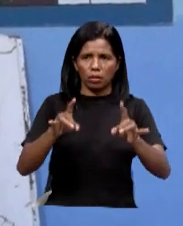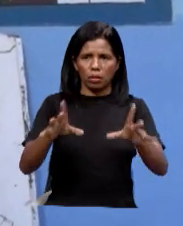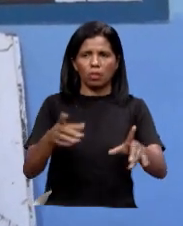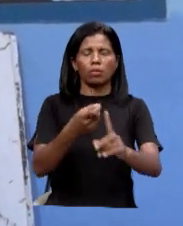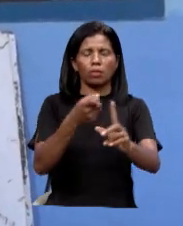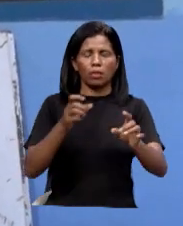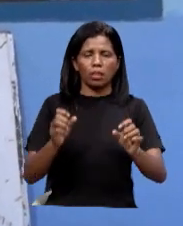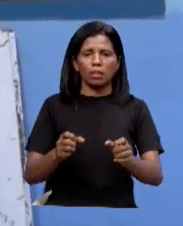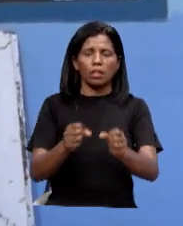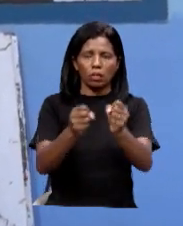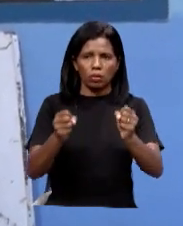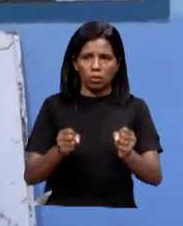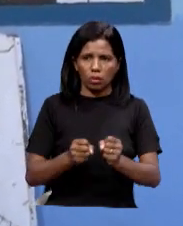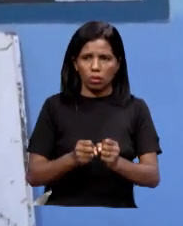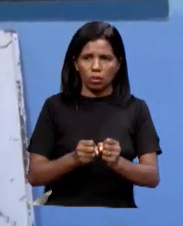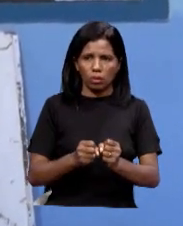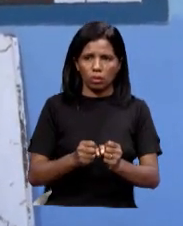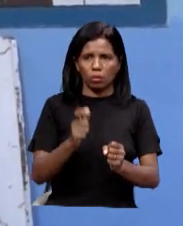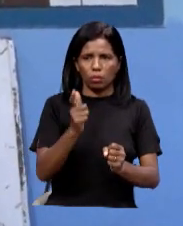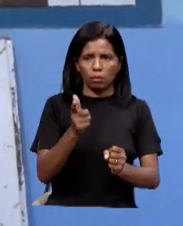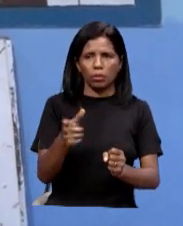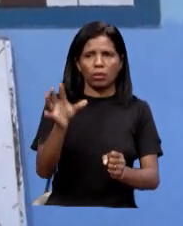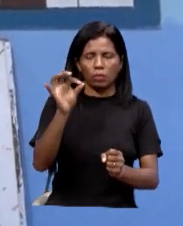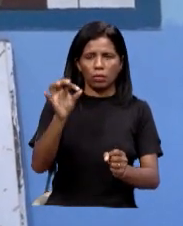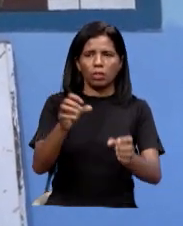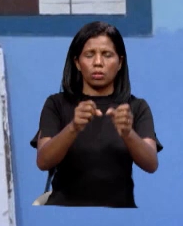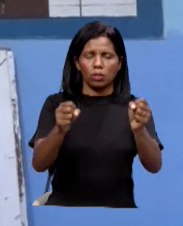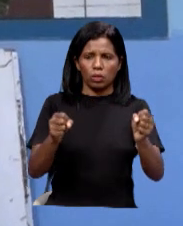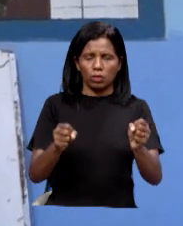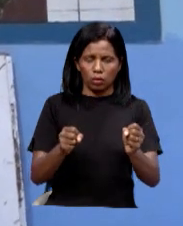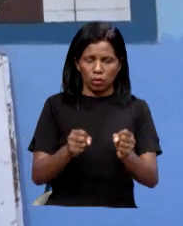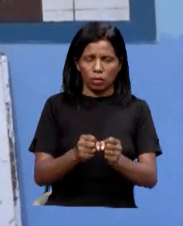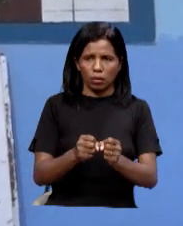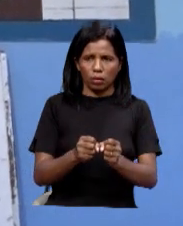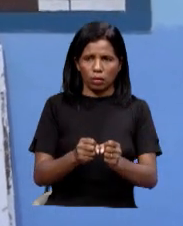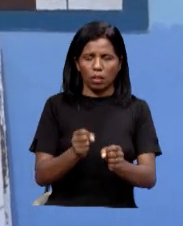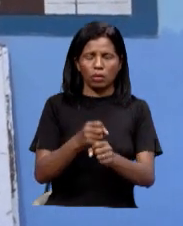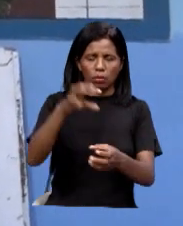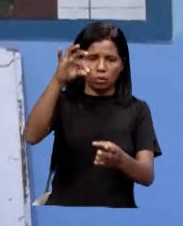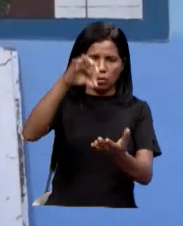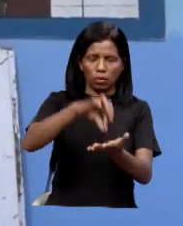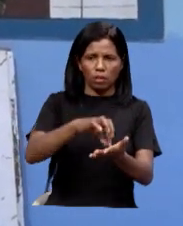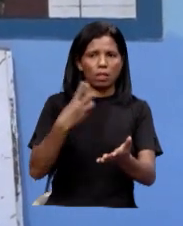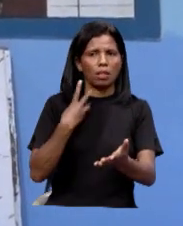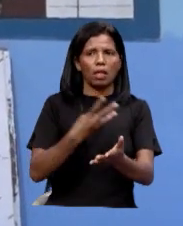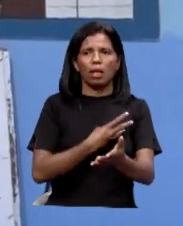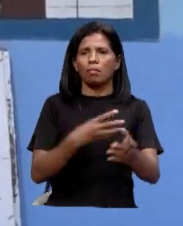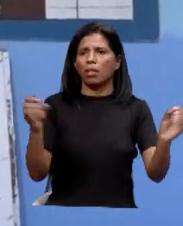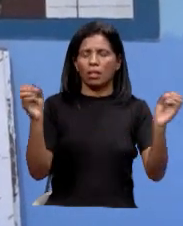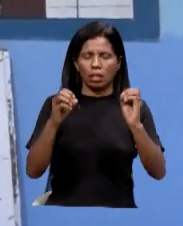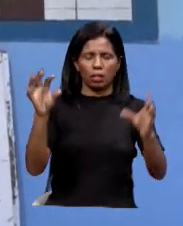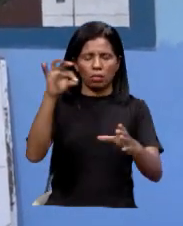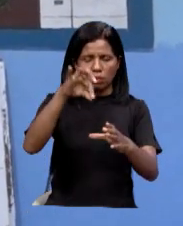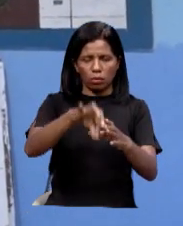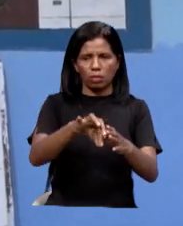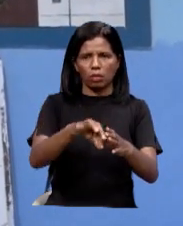cara suku, 29 zutas, mai batalo natar, ami laia natar, nema kau